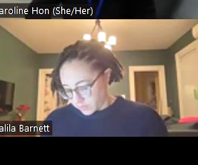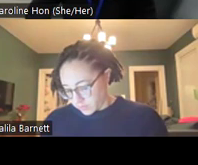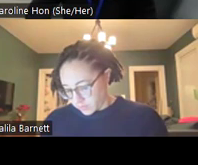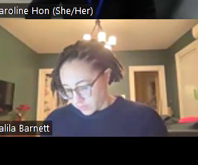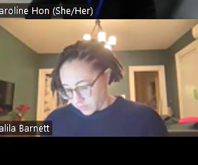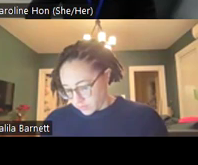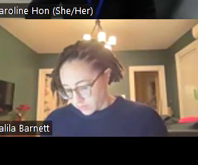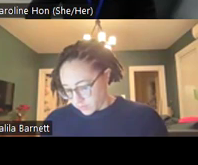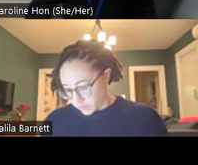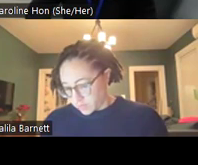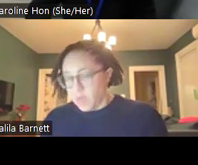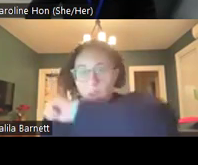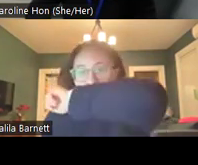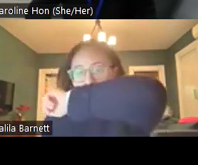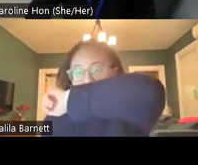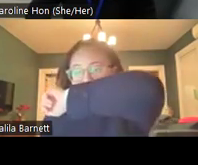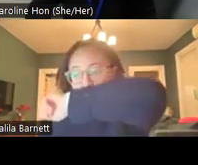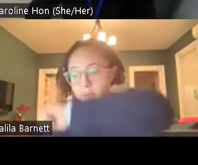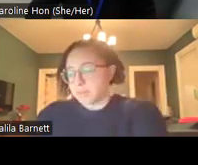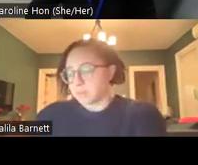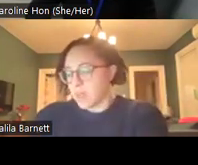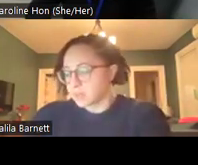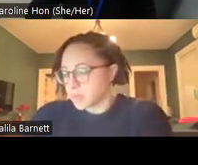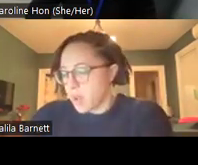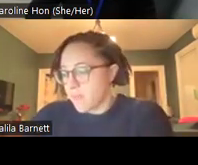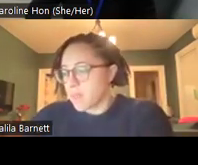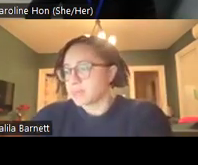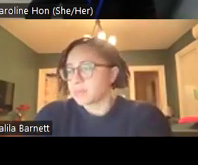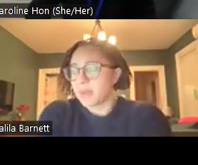lời những câu hỏi ý kiến và chúng ta sẽ nghe